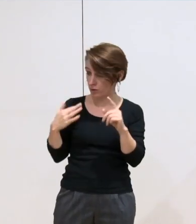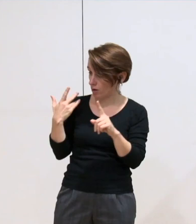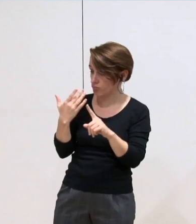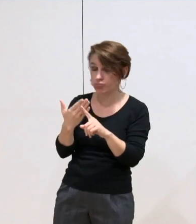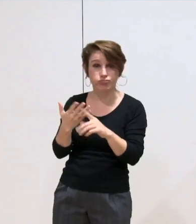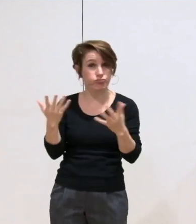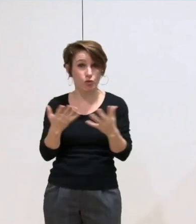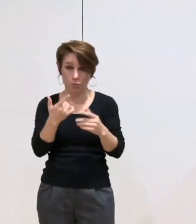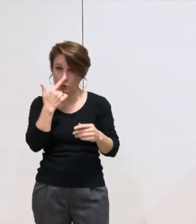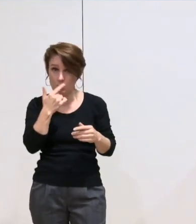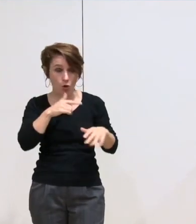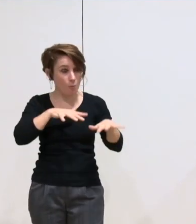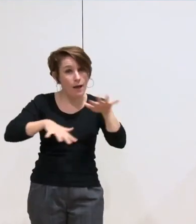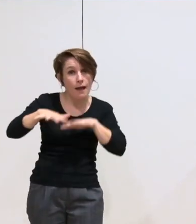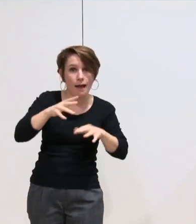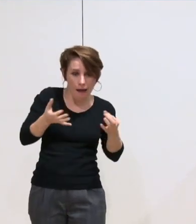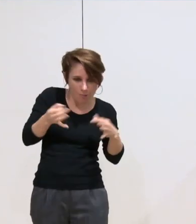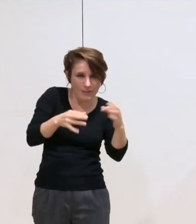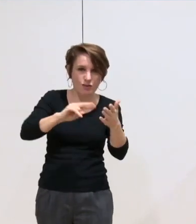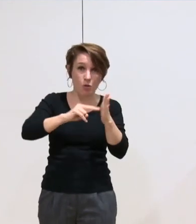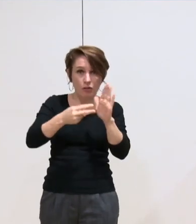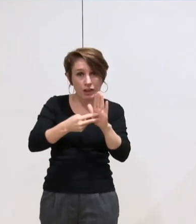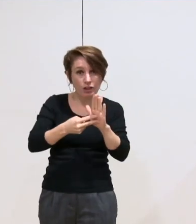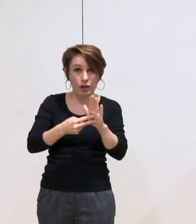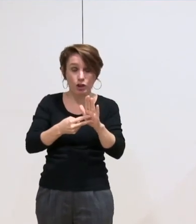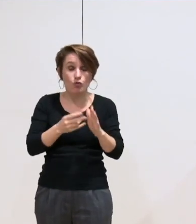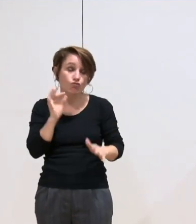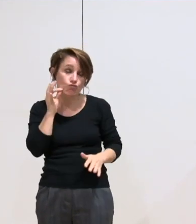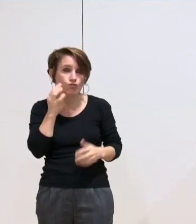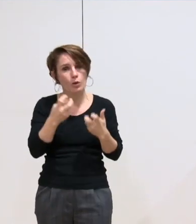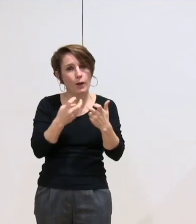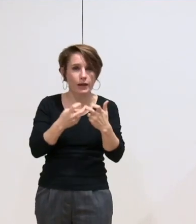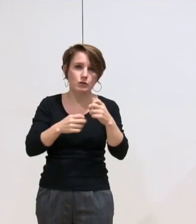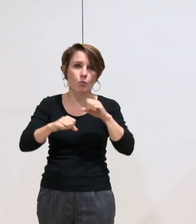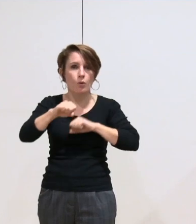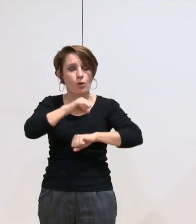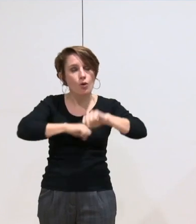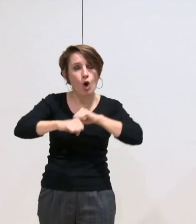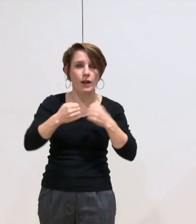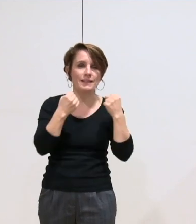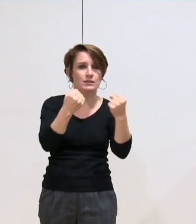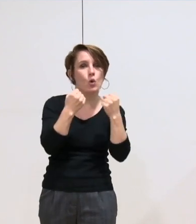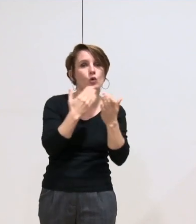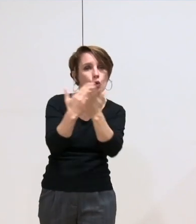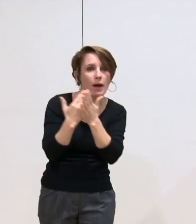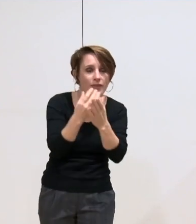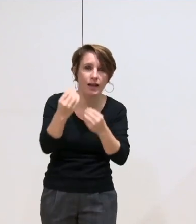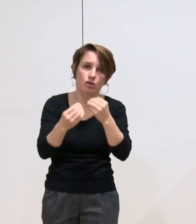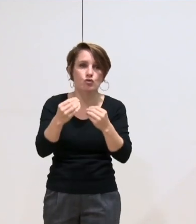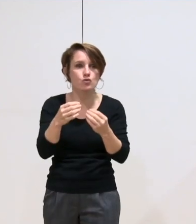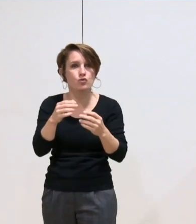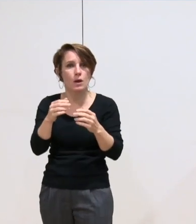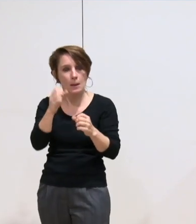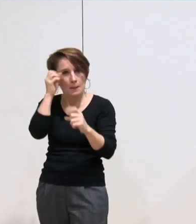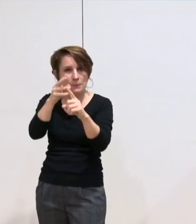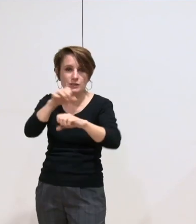nombreux mais existants, comme l'anticipation des déplacements ou l'expérimentation de l'autopartage, les procédures internes ne seront pas